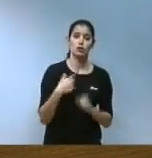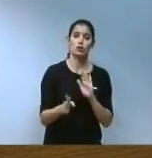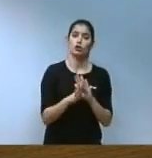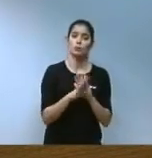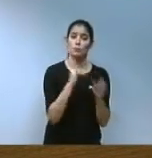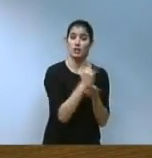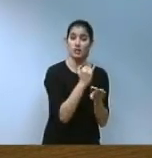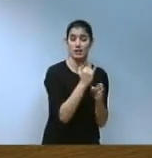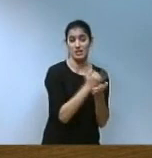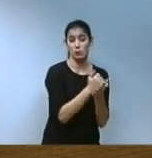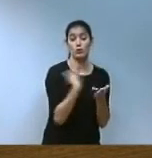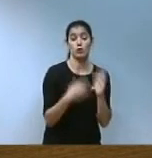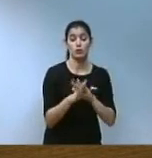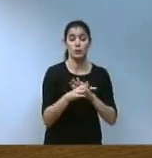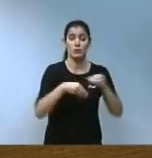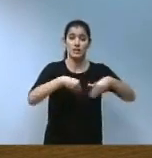de